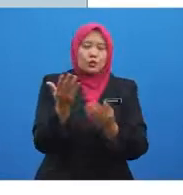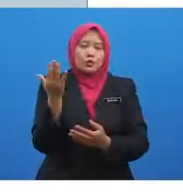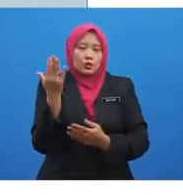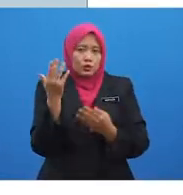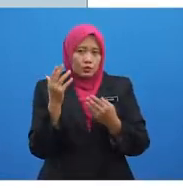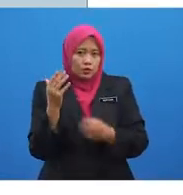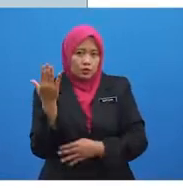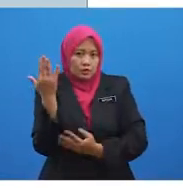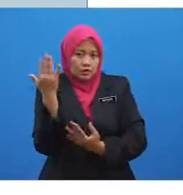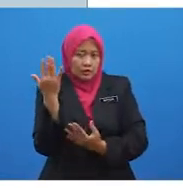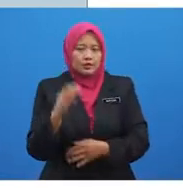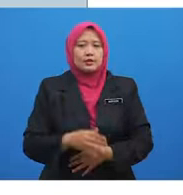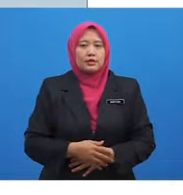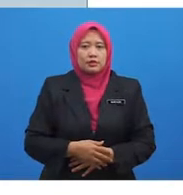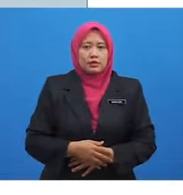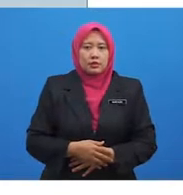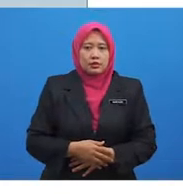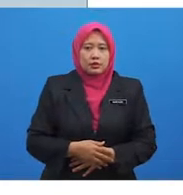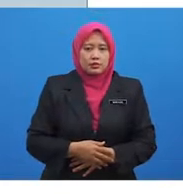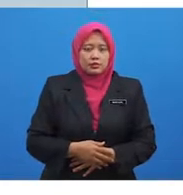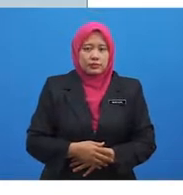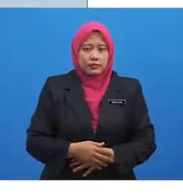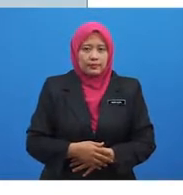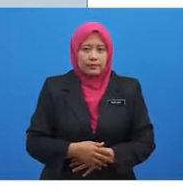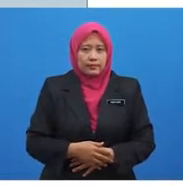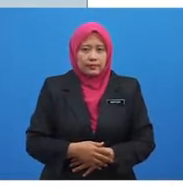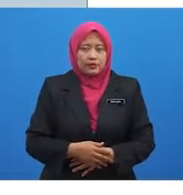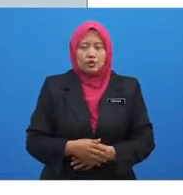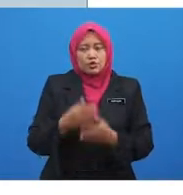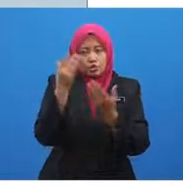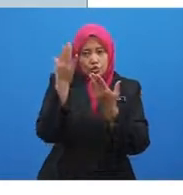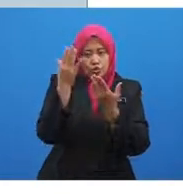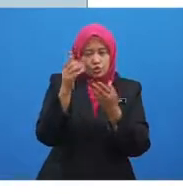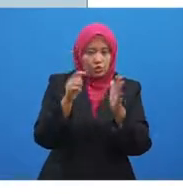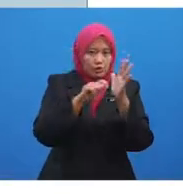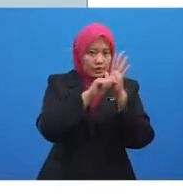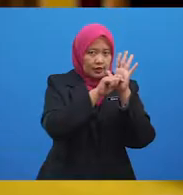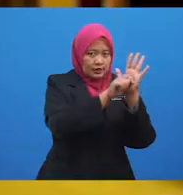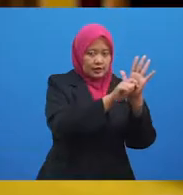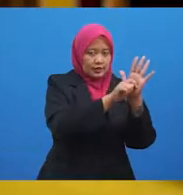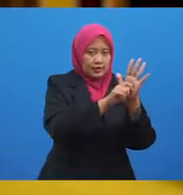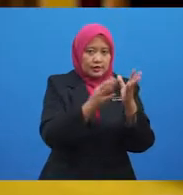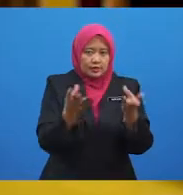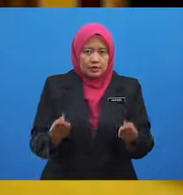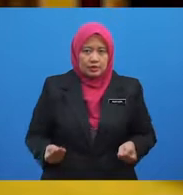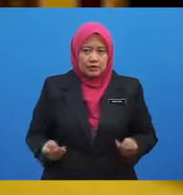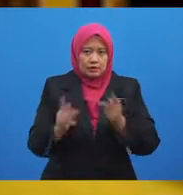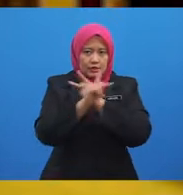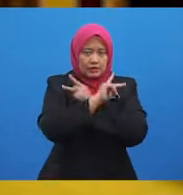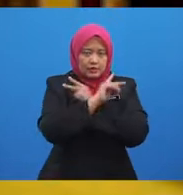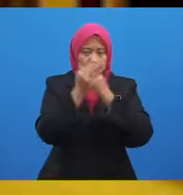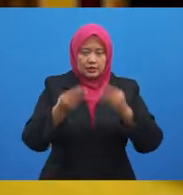bermaksud berterima kasih diberikan kepada perkataan tiang yang merupakan unsur bukan